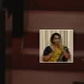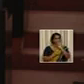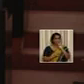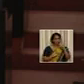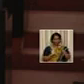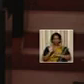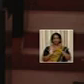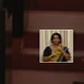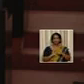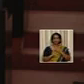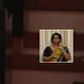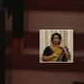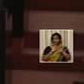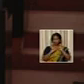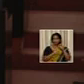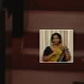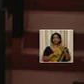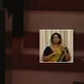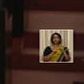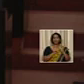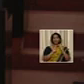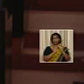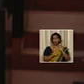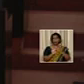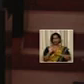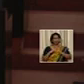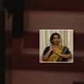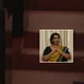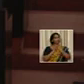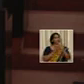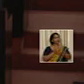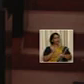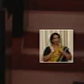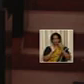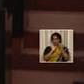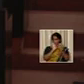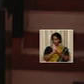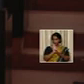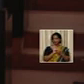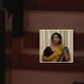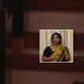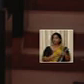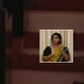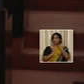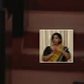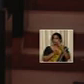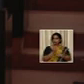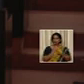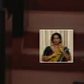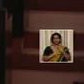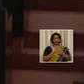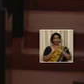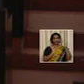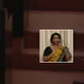2022 වර්ෂය සඳහා ජනලේඛන සංඛ්‍යාලේඛන දෙපාර්තමේන්තුවේ වාර්ෂික කාර්යසාධන වාර්තාව මම ඉදිරිපත් කරමි. මෙම වාර්තා ජාතික ආර්ථික